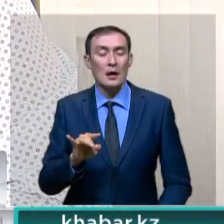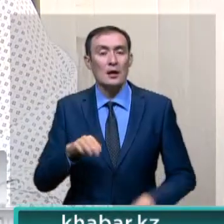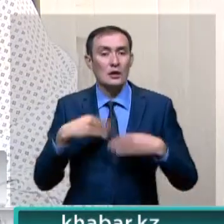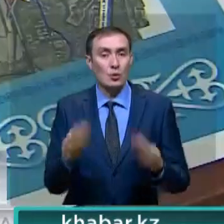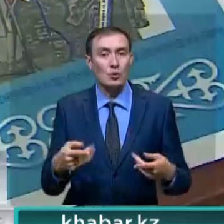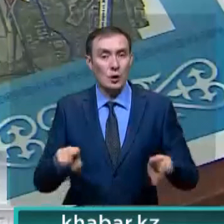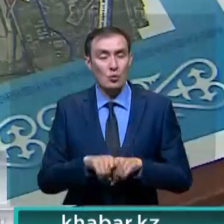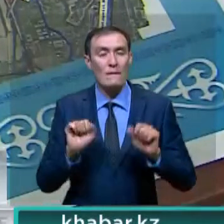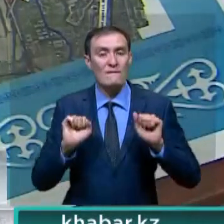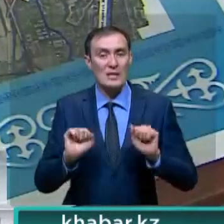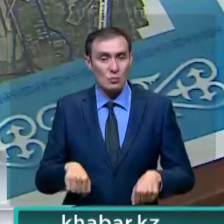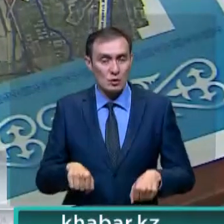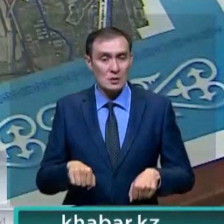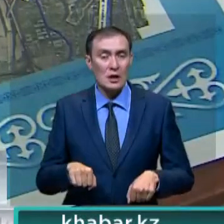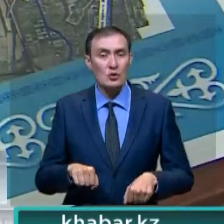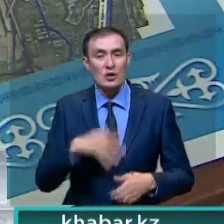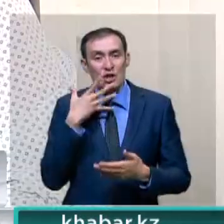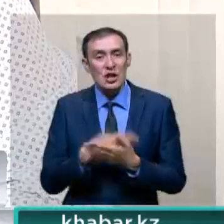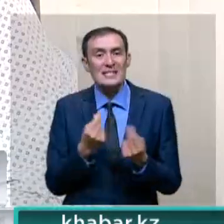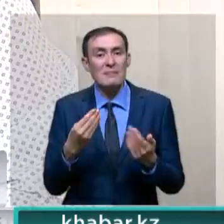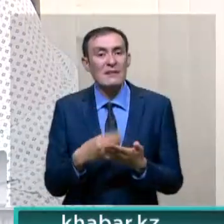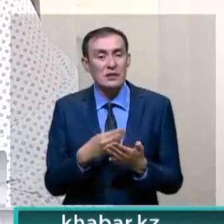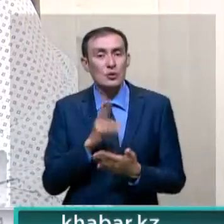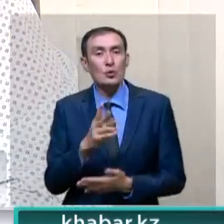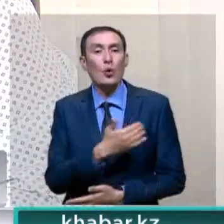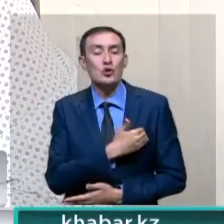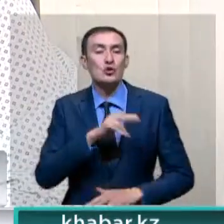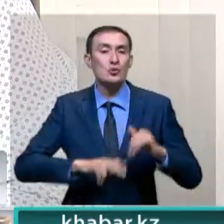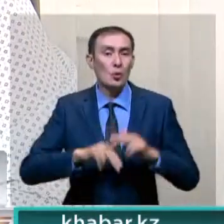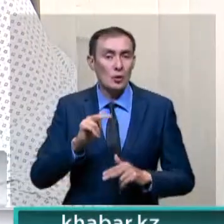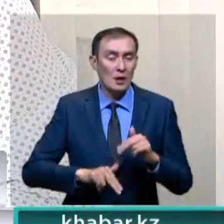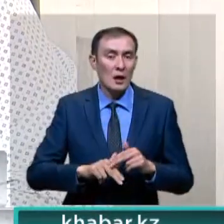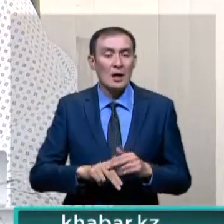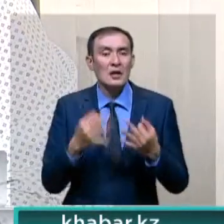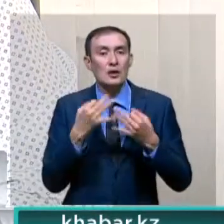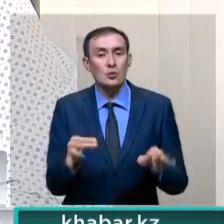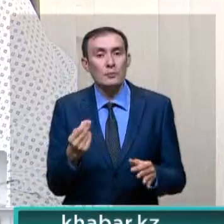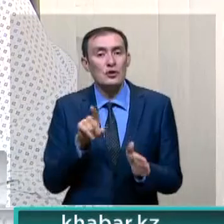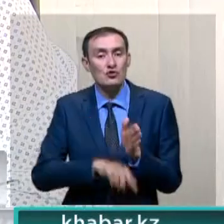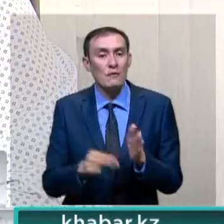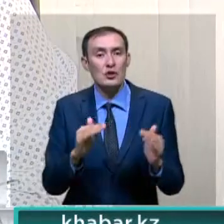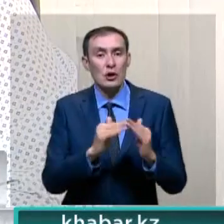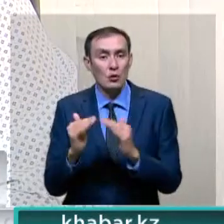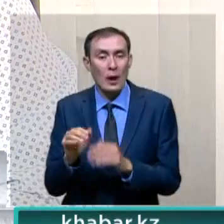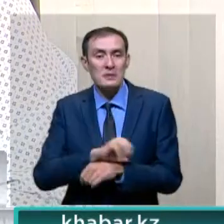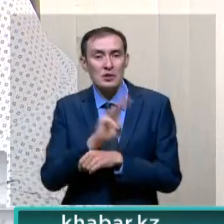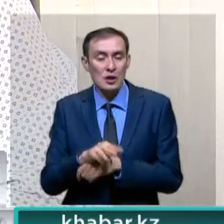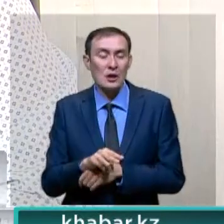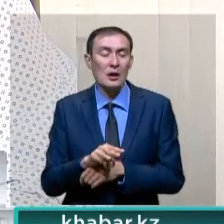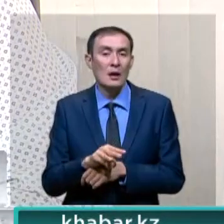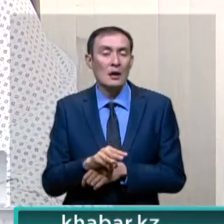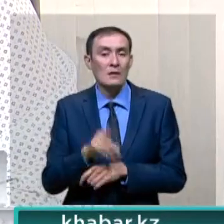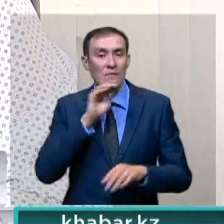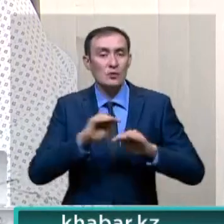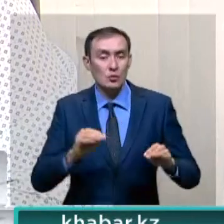такую возможность частным инвесторам, которые хотят строить доступное жилье, обеспечение инженерной